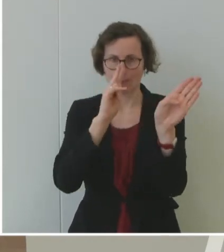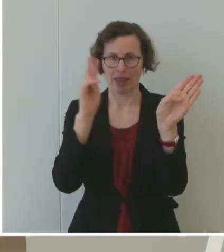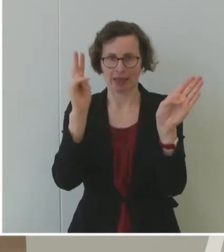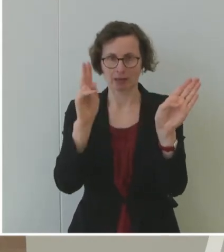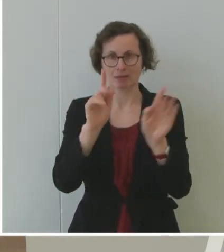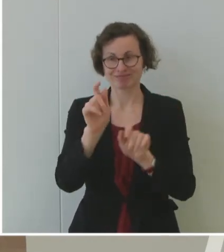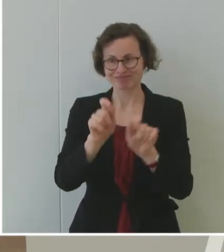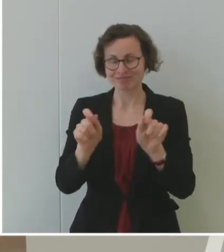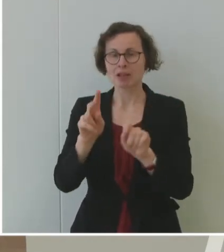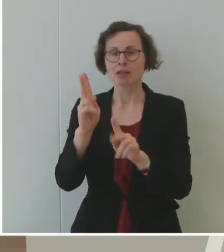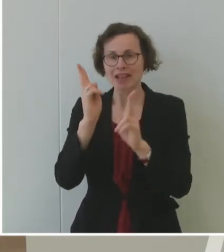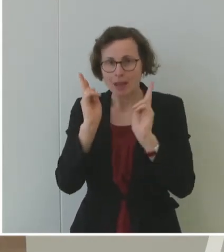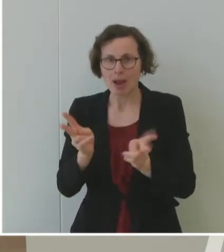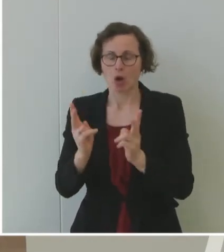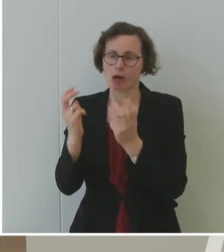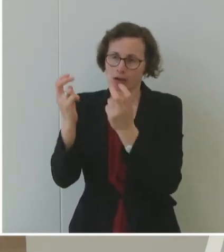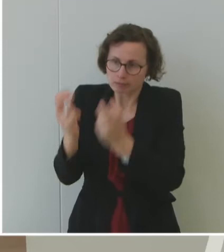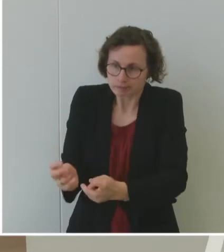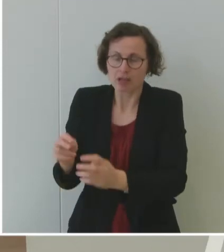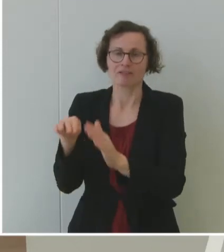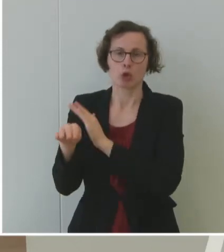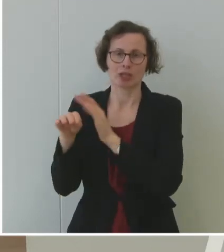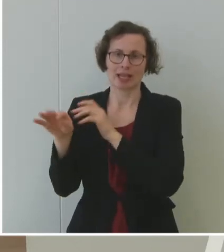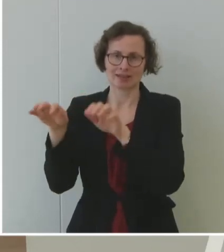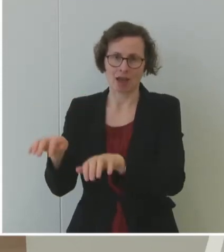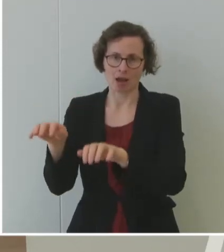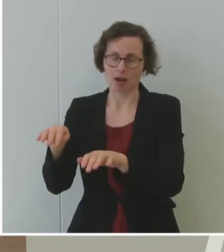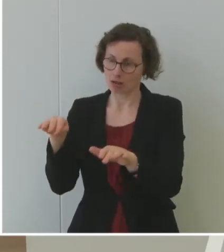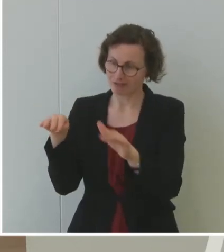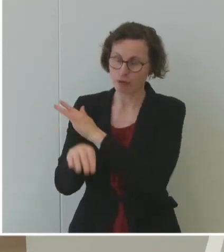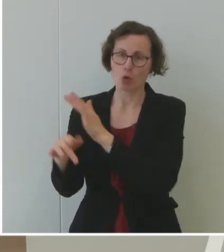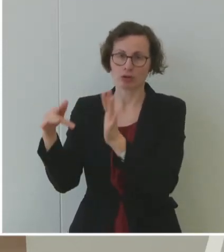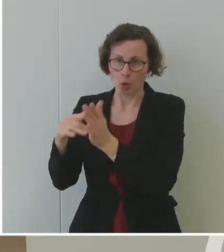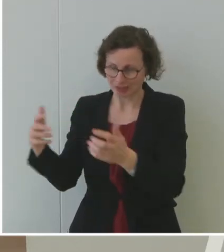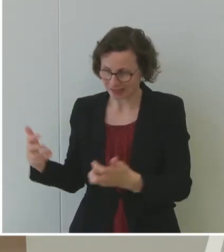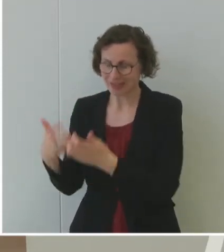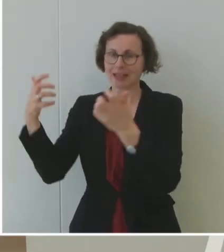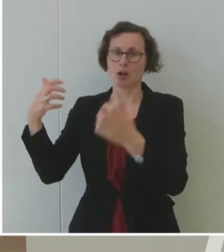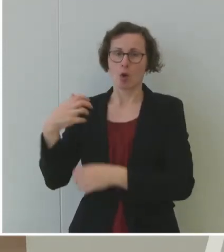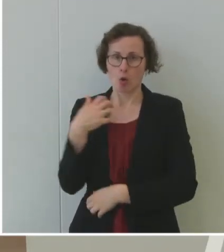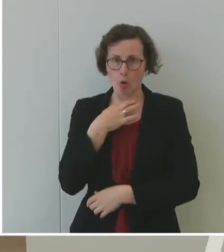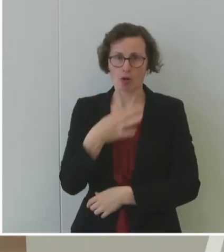den Flüchtlingslagern sitzen, geflohen vor Krieg, Hunger und Vertreibung.